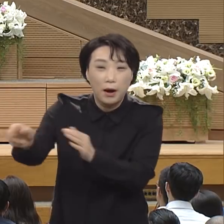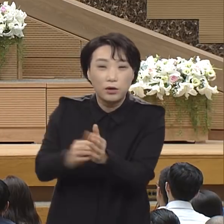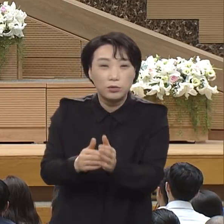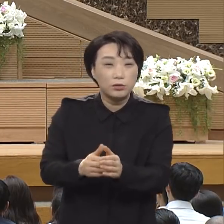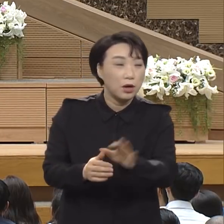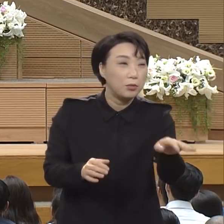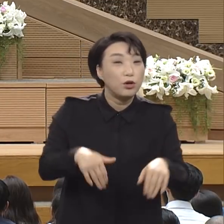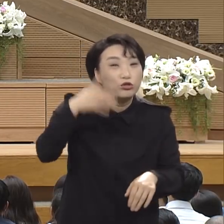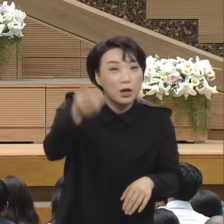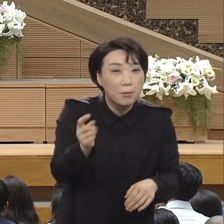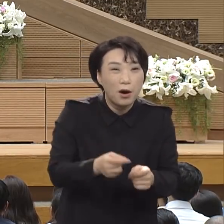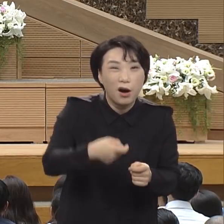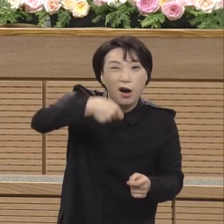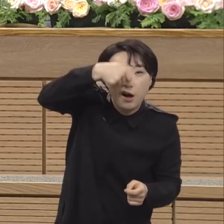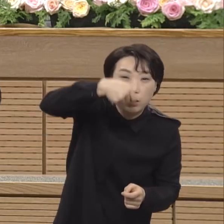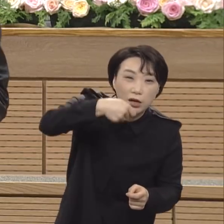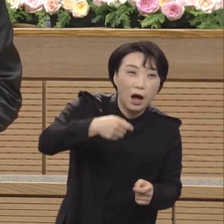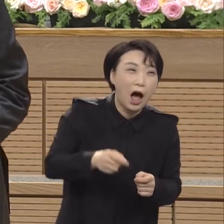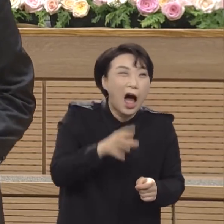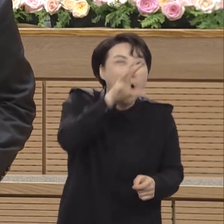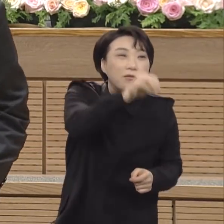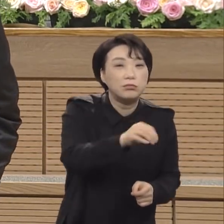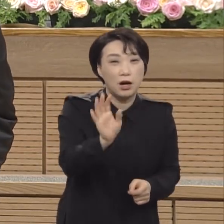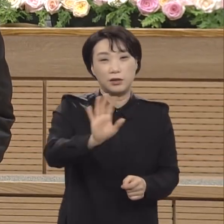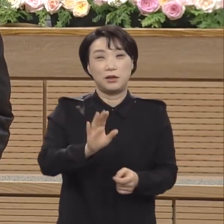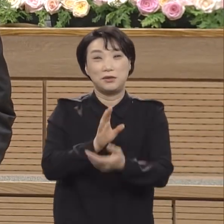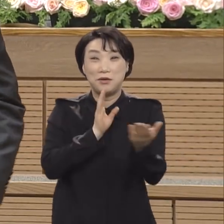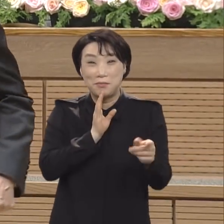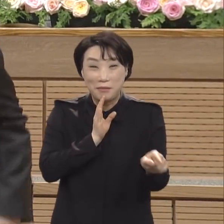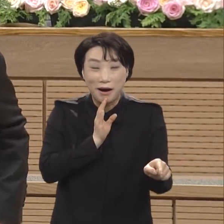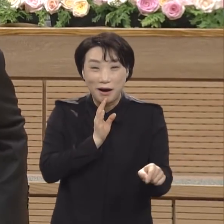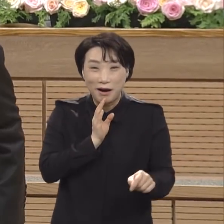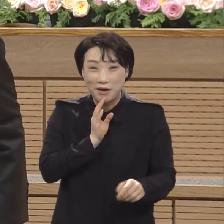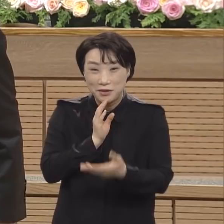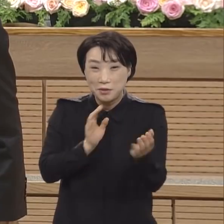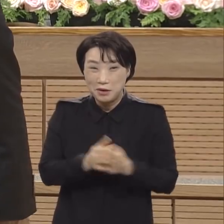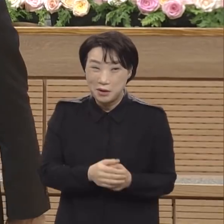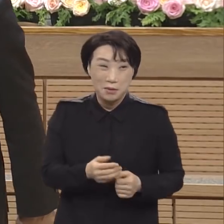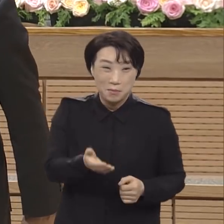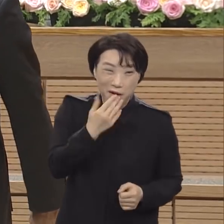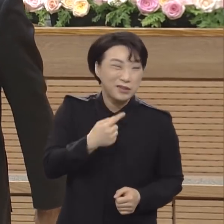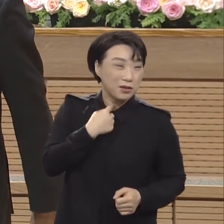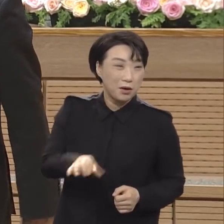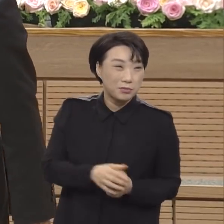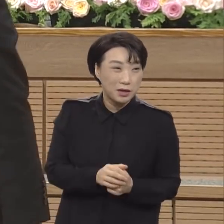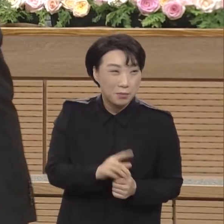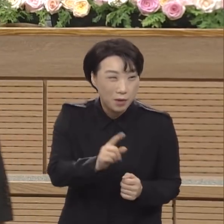번도 안 물어본 녀석이 낚시 던지면 그게 밥인가 싶어서 덜떡 먹고 죽지요. 덜떡 먹고